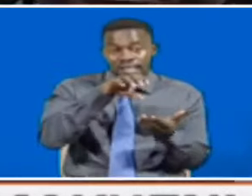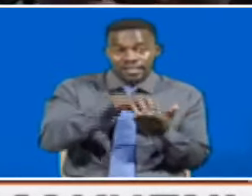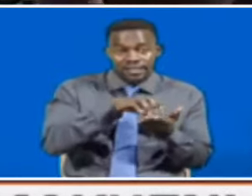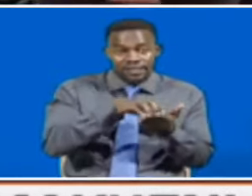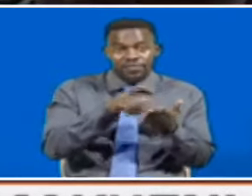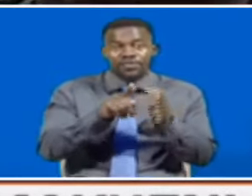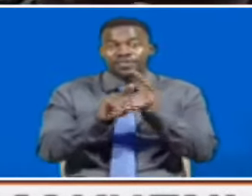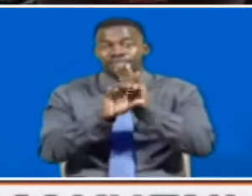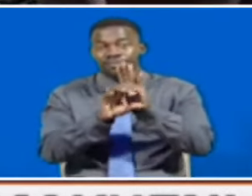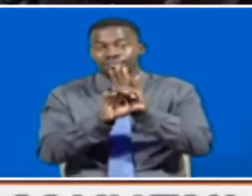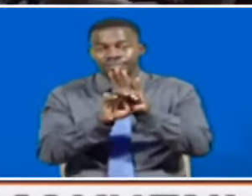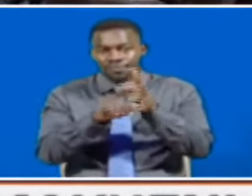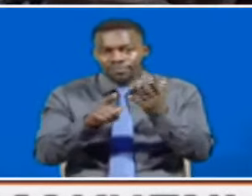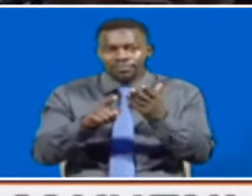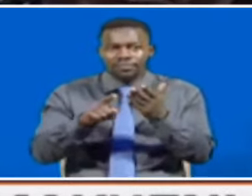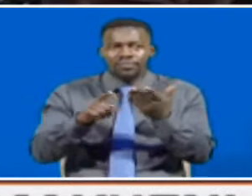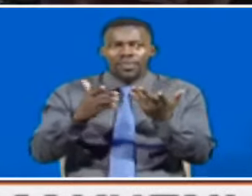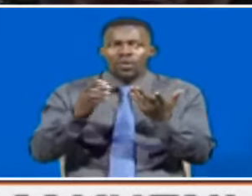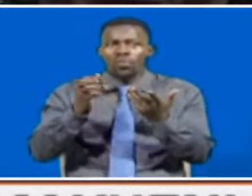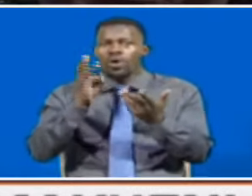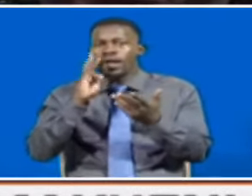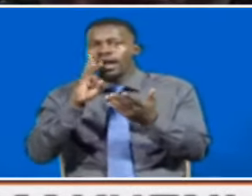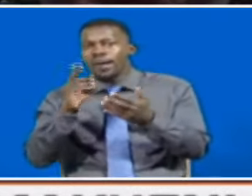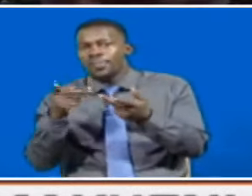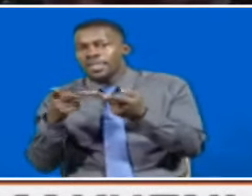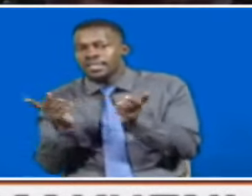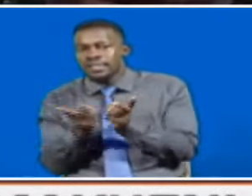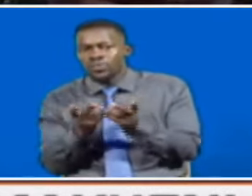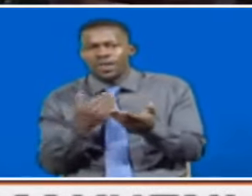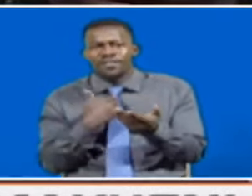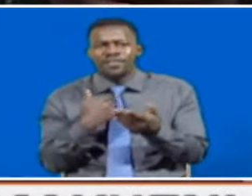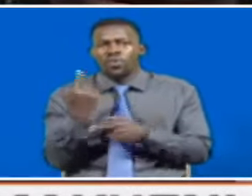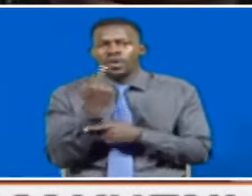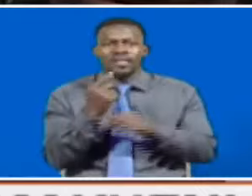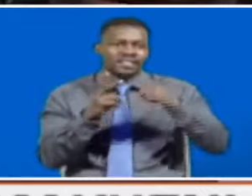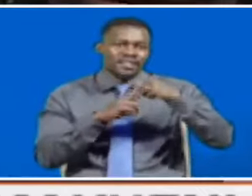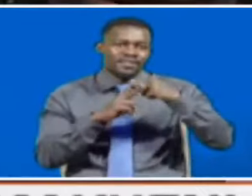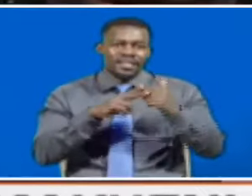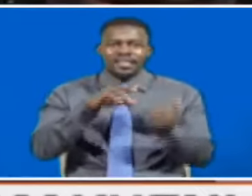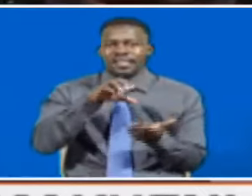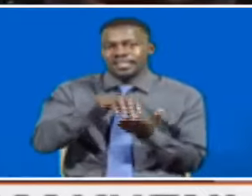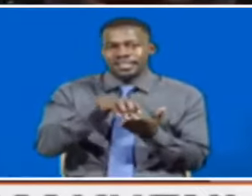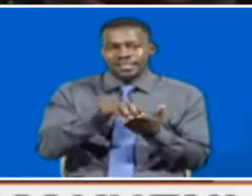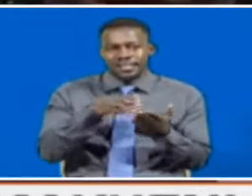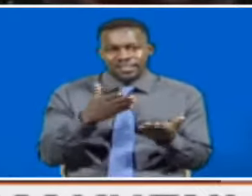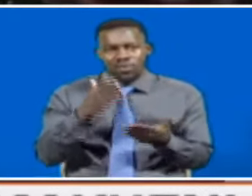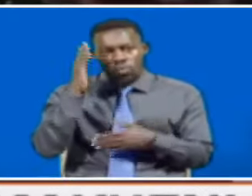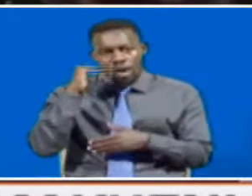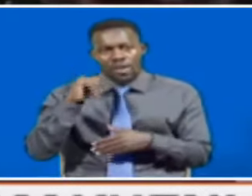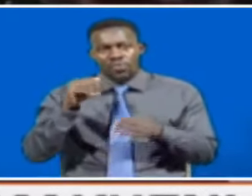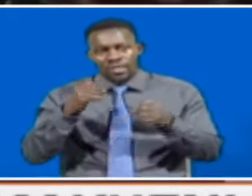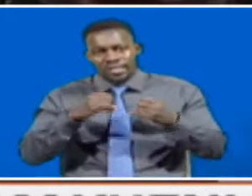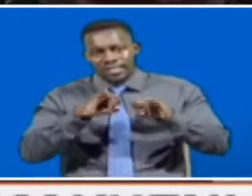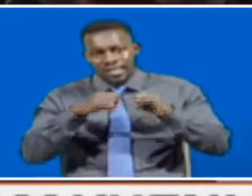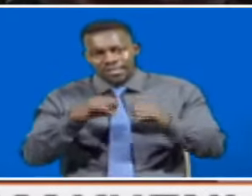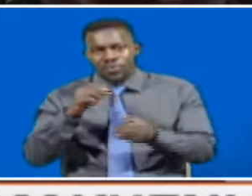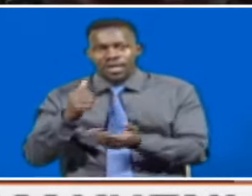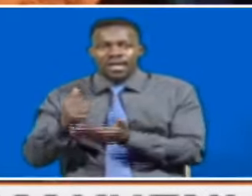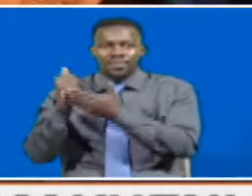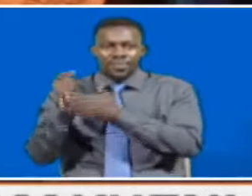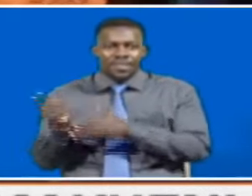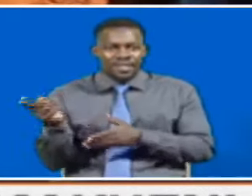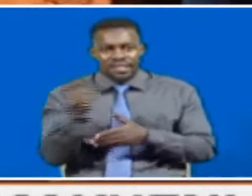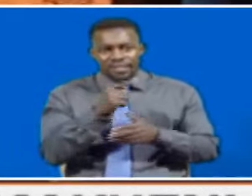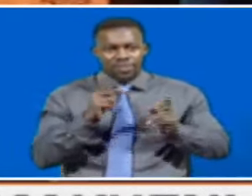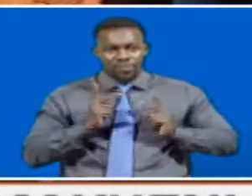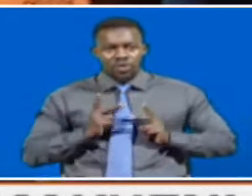la Thwakedam, kesi ambazo zimebakia ni 7 peke yake kwa sababu tuliweza kusaidia watu wakafanya hizo succession.